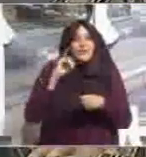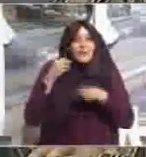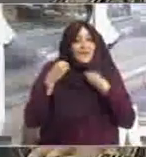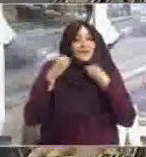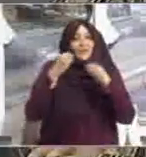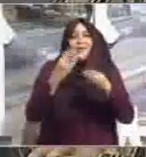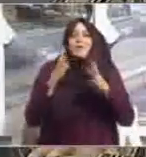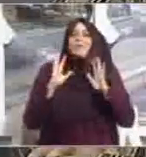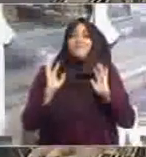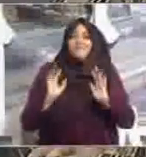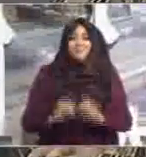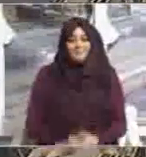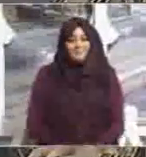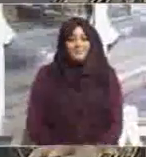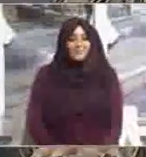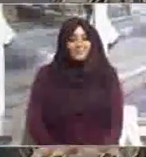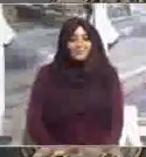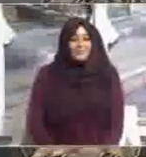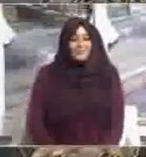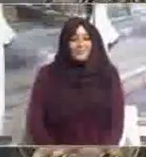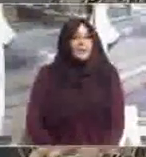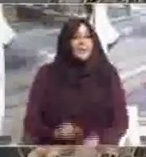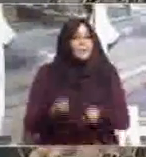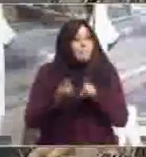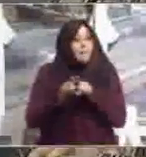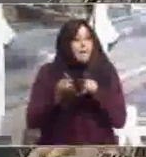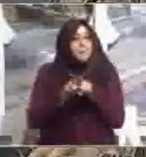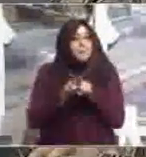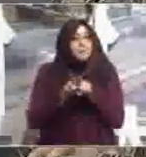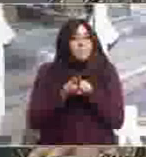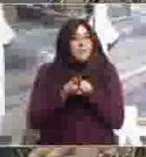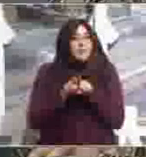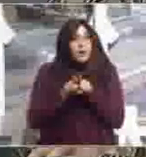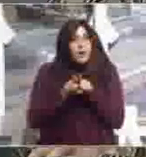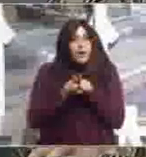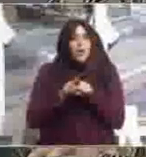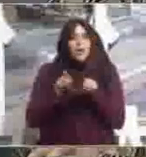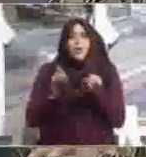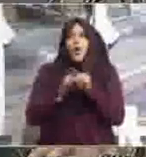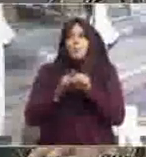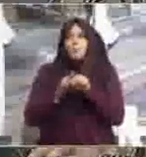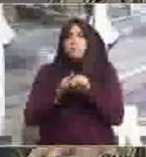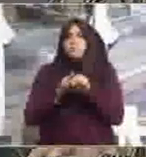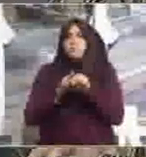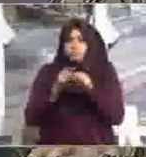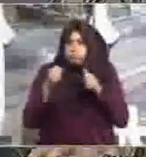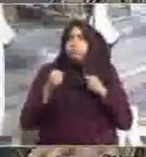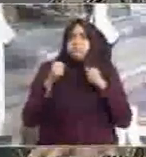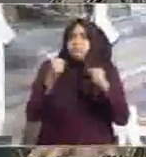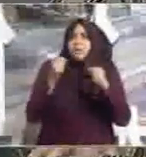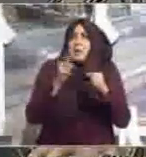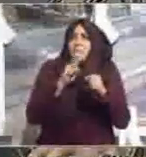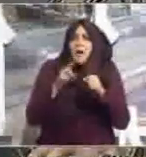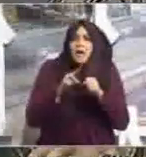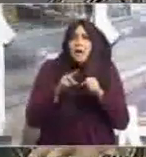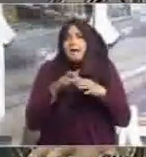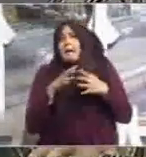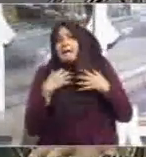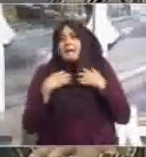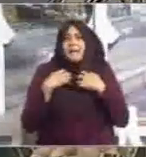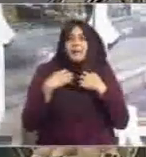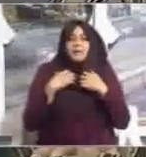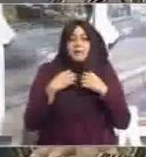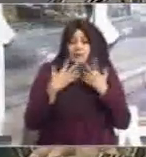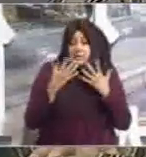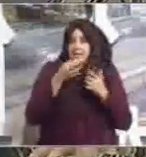من الله مش سهلة. صح. وكذلك كان مقداما. شفت الرجل الذي جاء